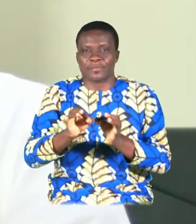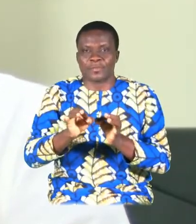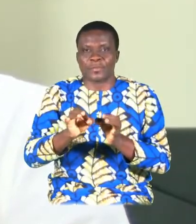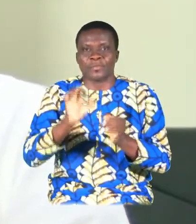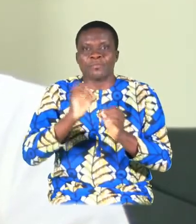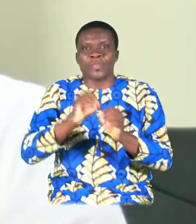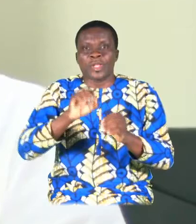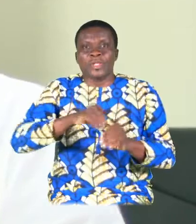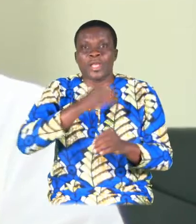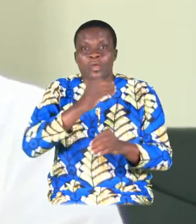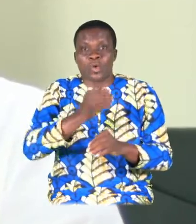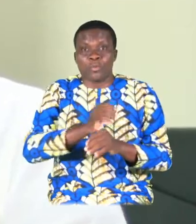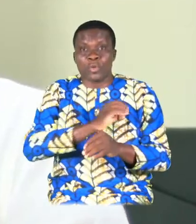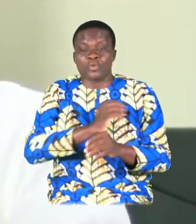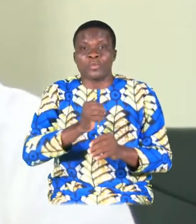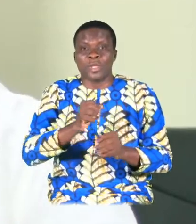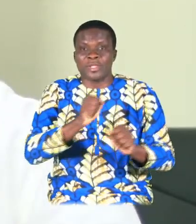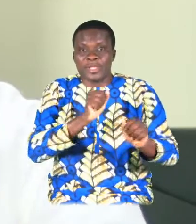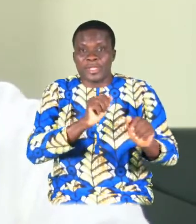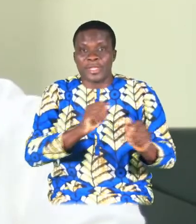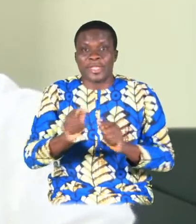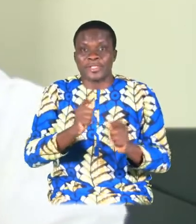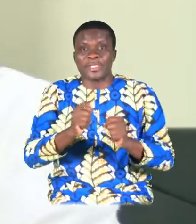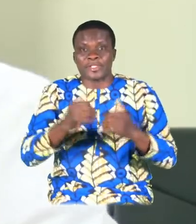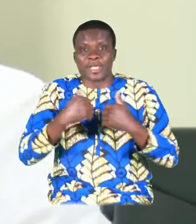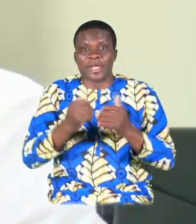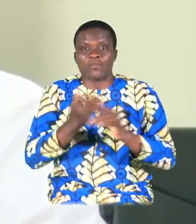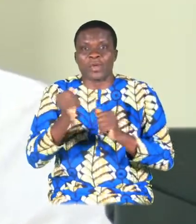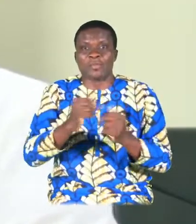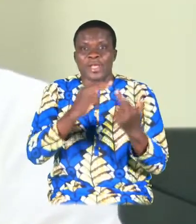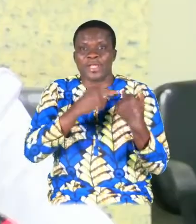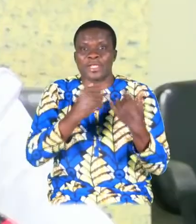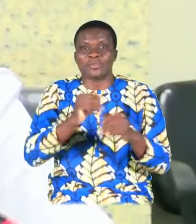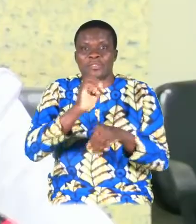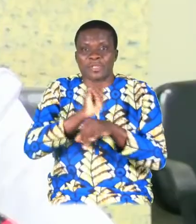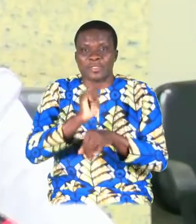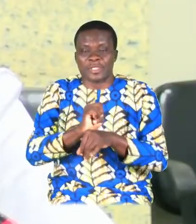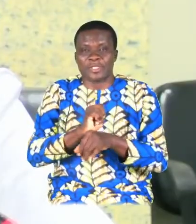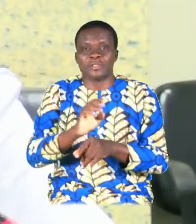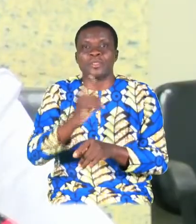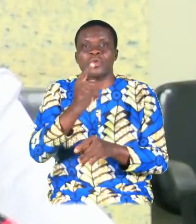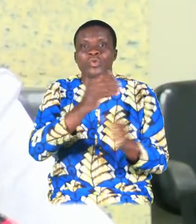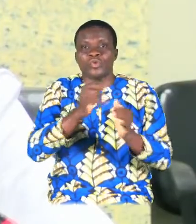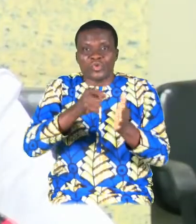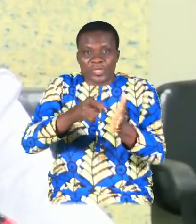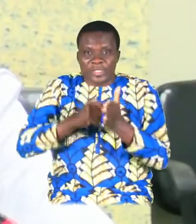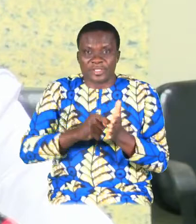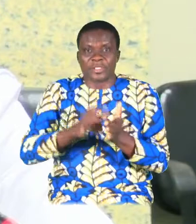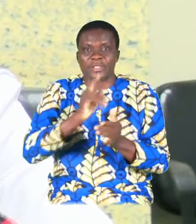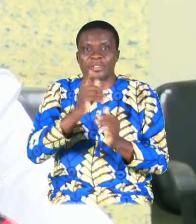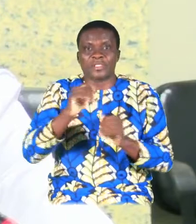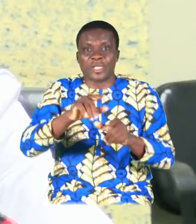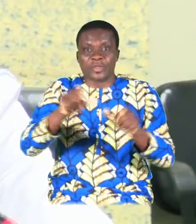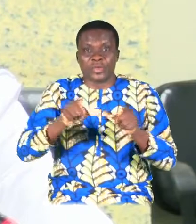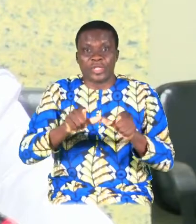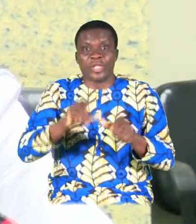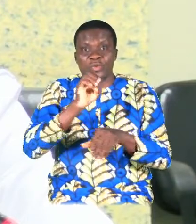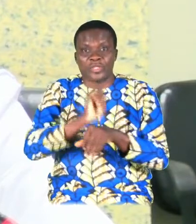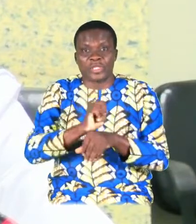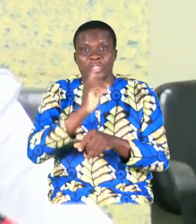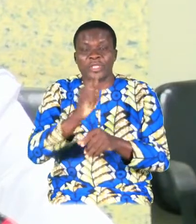les comportements et les gestes à avoir par les responsables de culte. L'une de nos exigences était que les lieux de culte